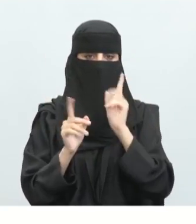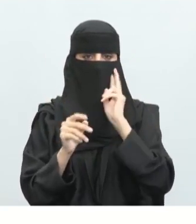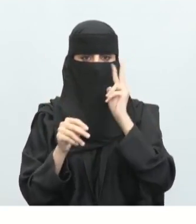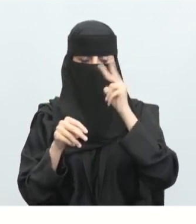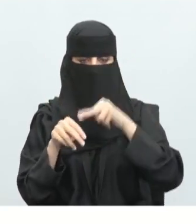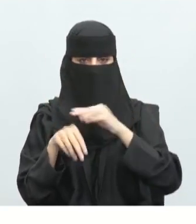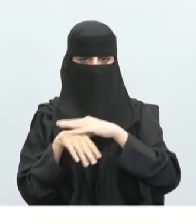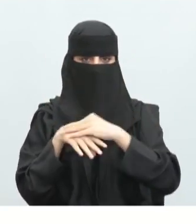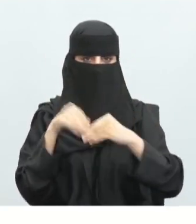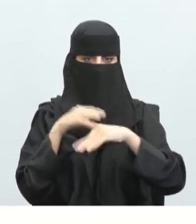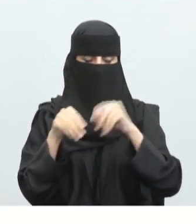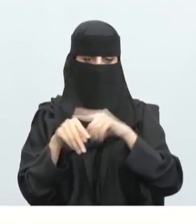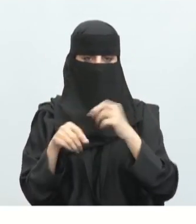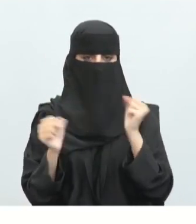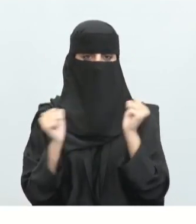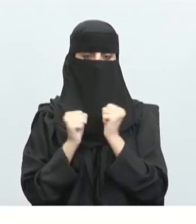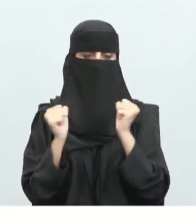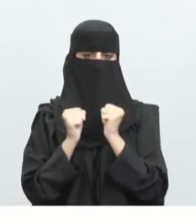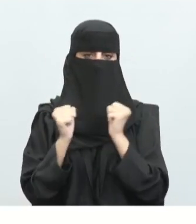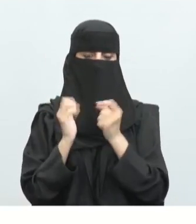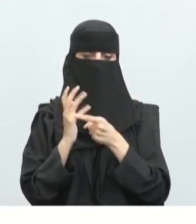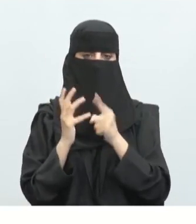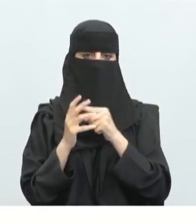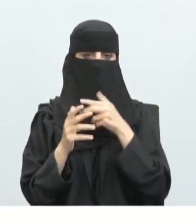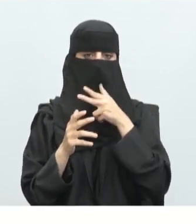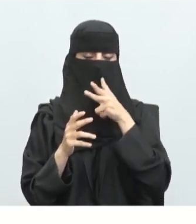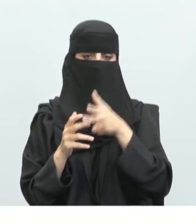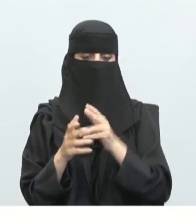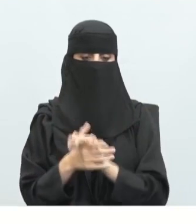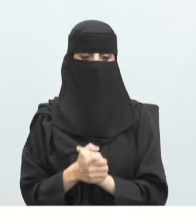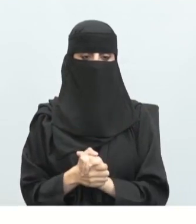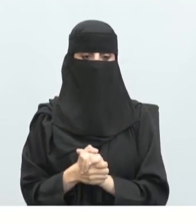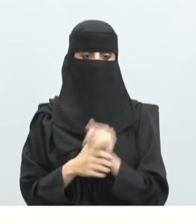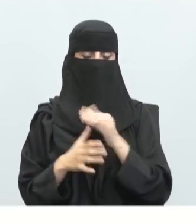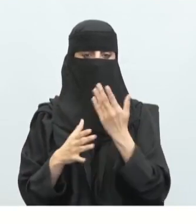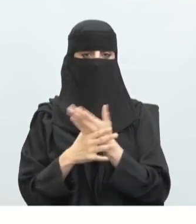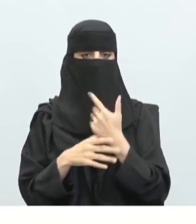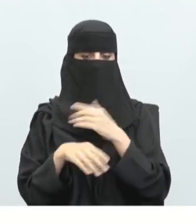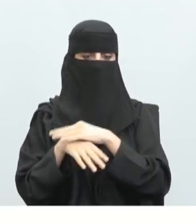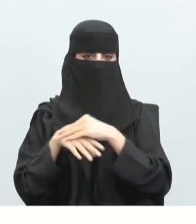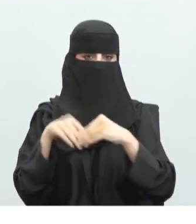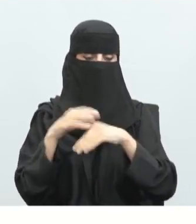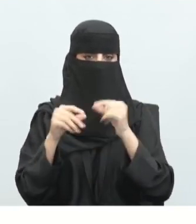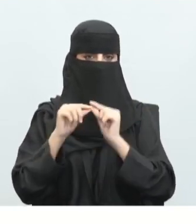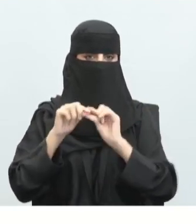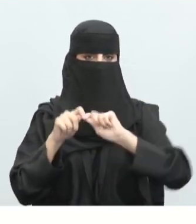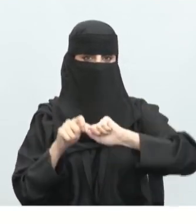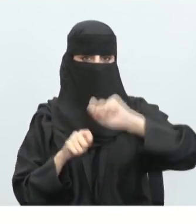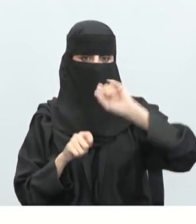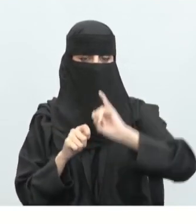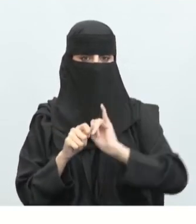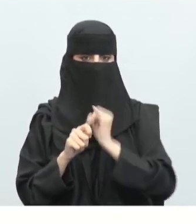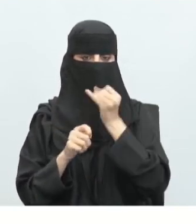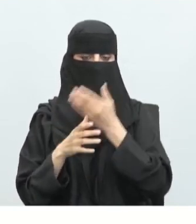ارجله انزعج من منظرها وقال لماذا ارجلي طويله ورفيعه